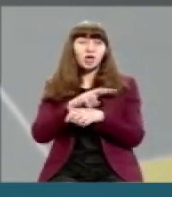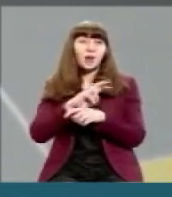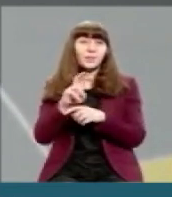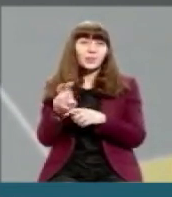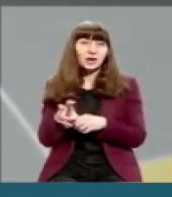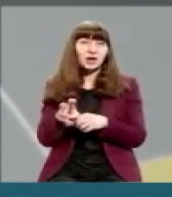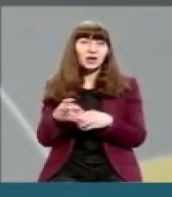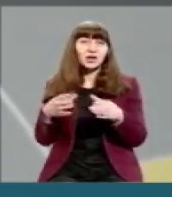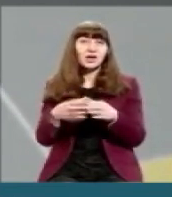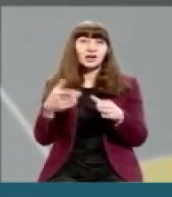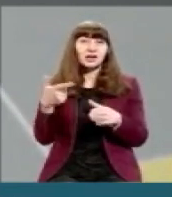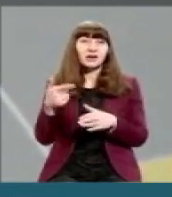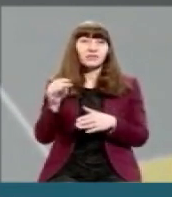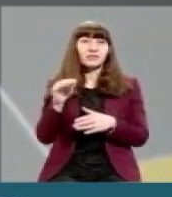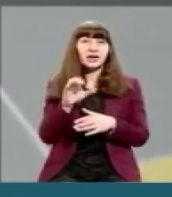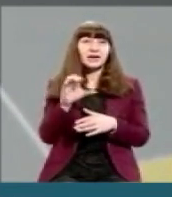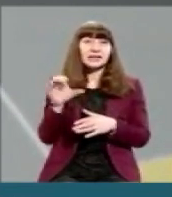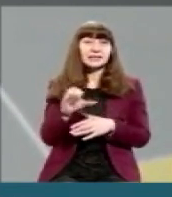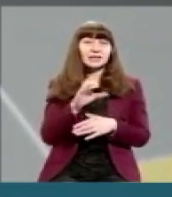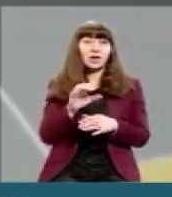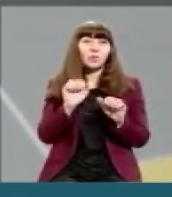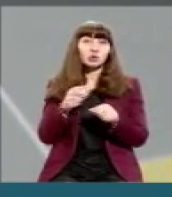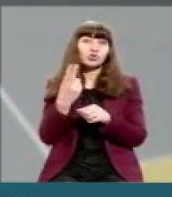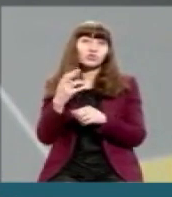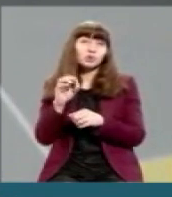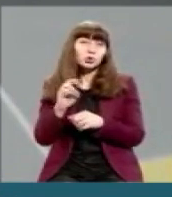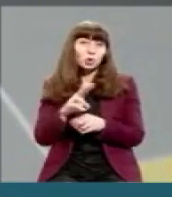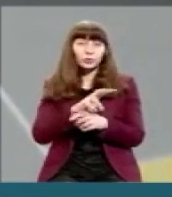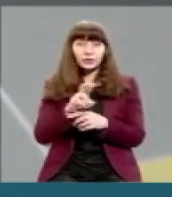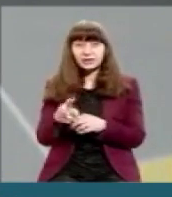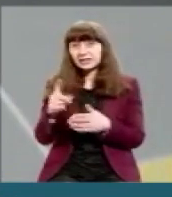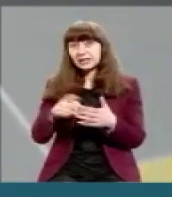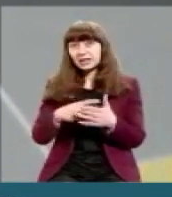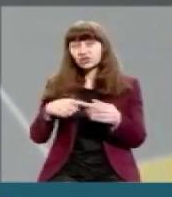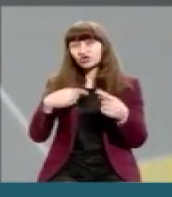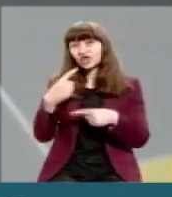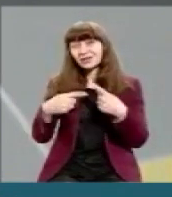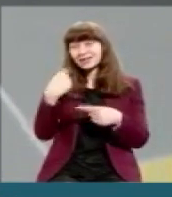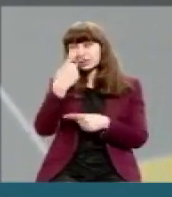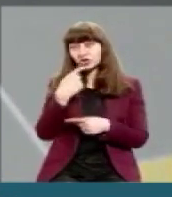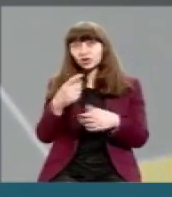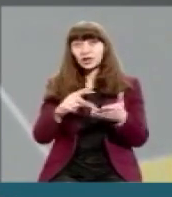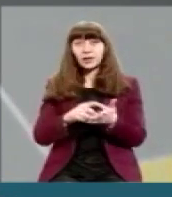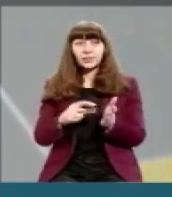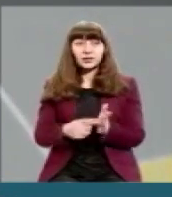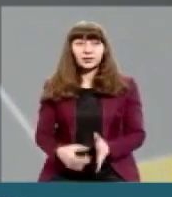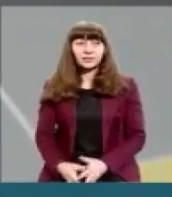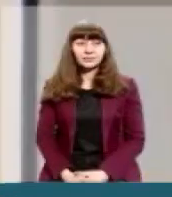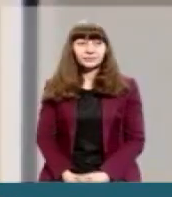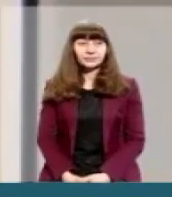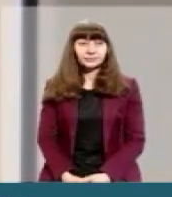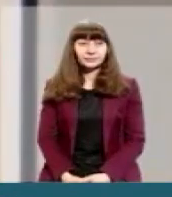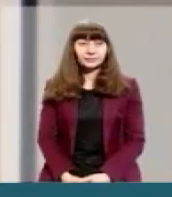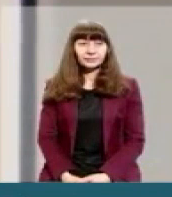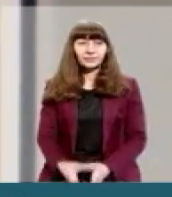в филиал ГФСС, можно обратиться в ЦОН, либо через личный кабинет получить информацию по уплате социальных